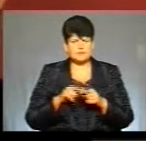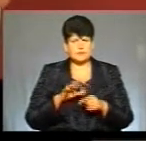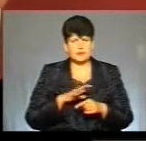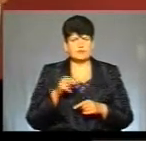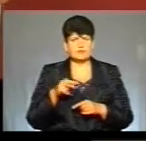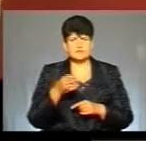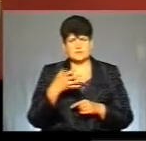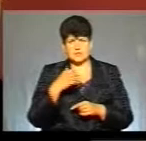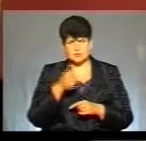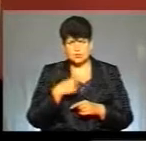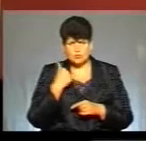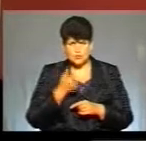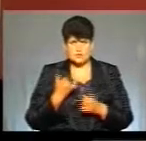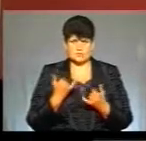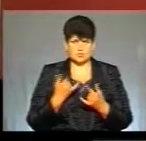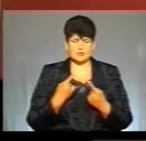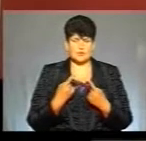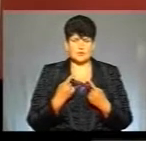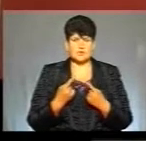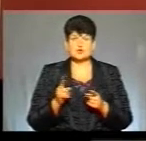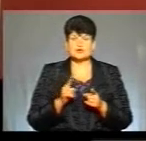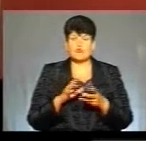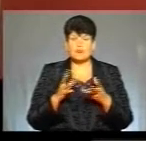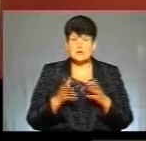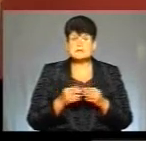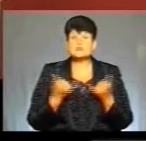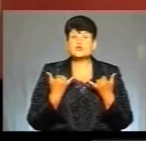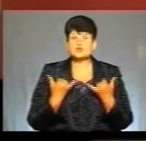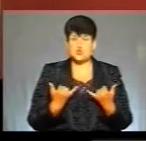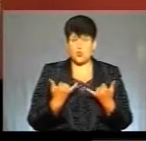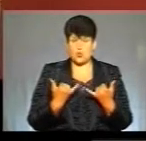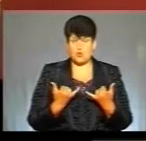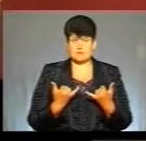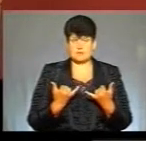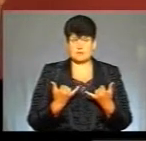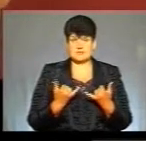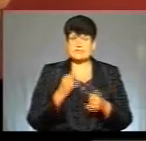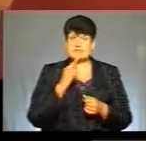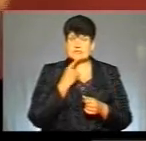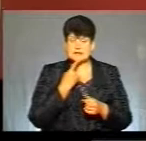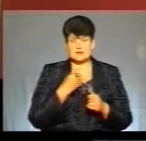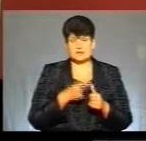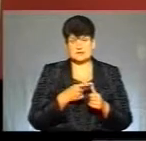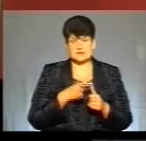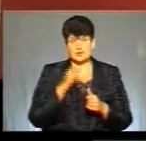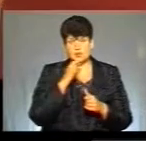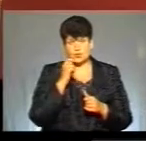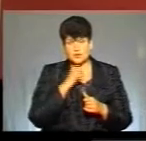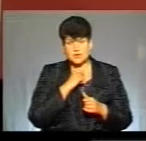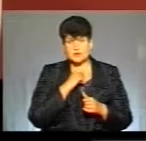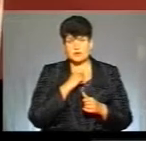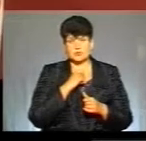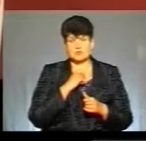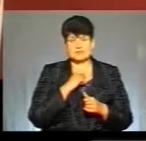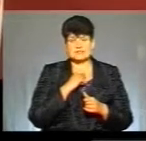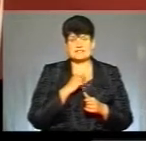зазначав народний депутат, з яким ми сьогодні спілкувалися, що, в принципі, сьогодні складно назвати Україну країною з